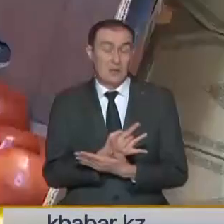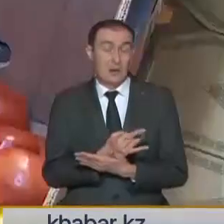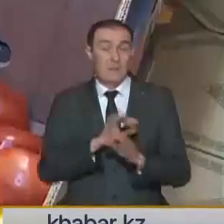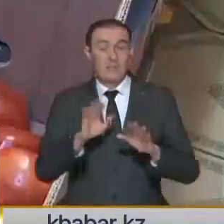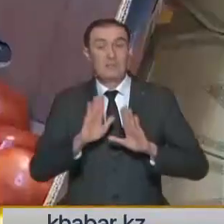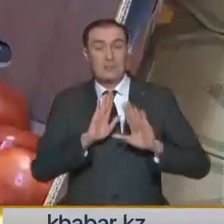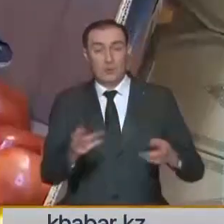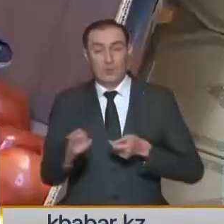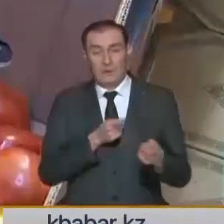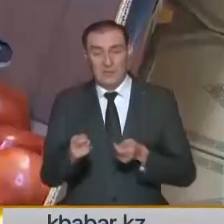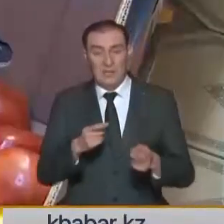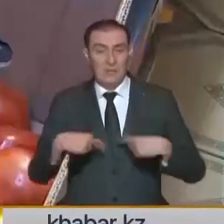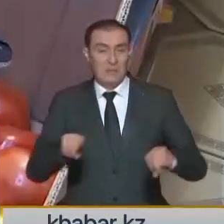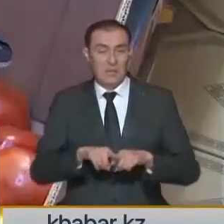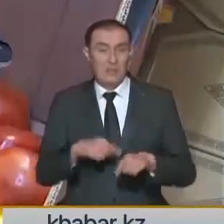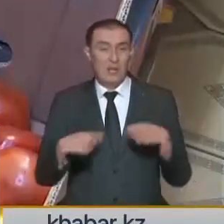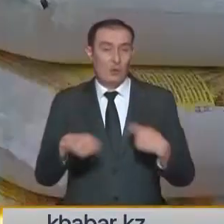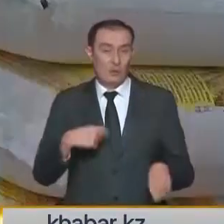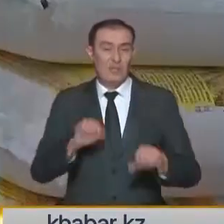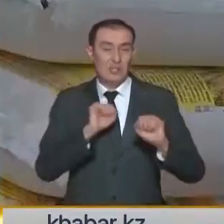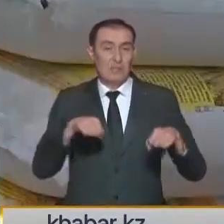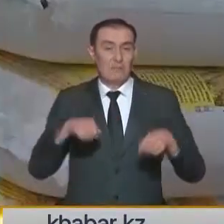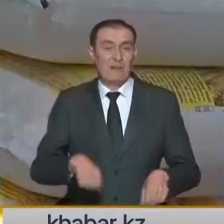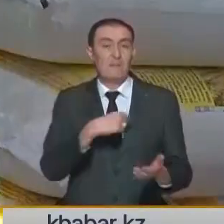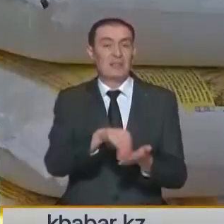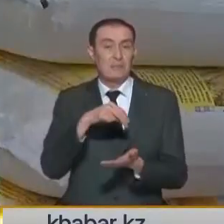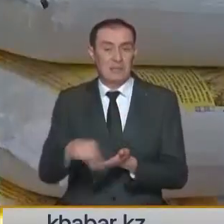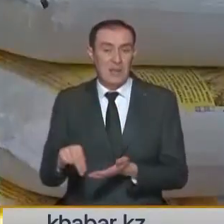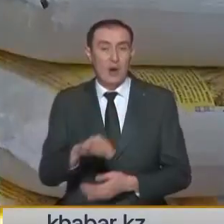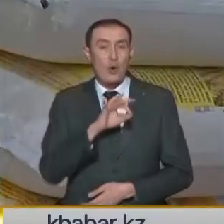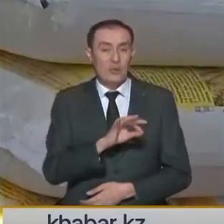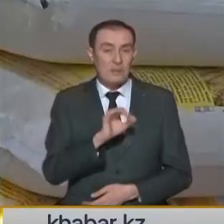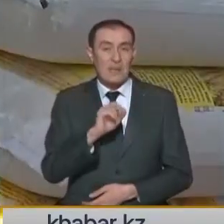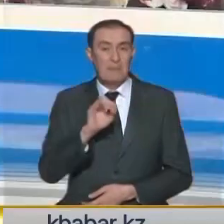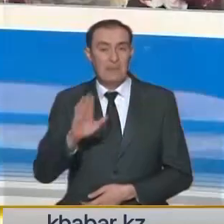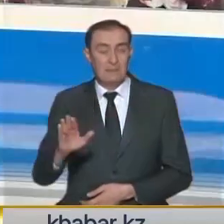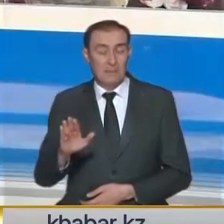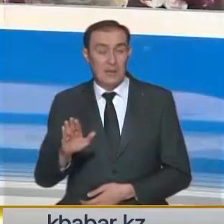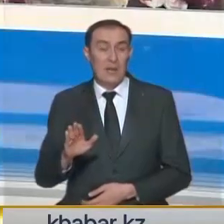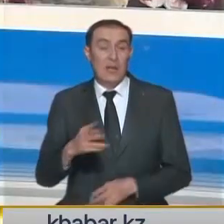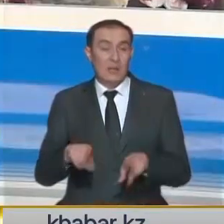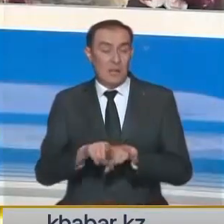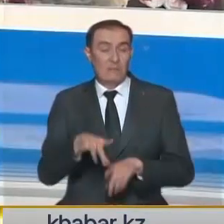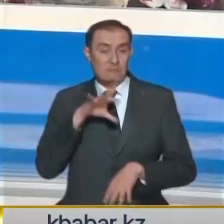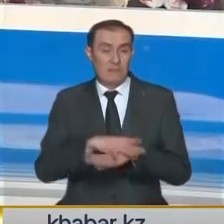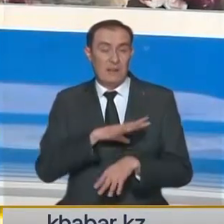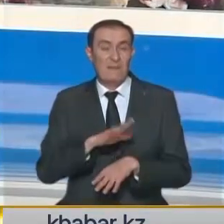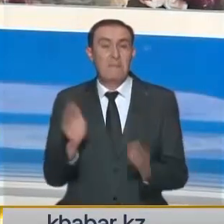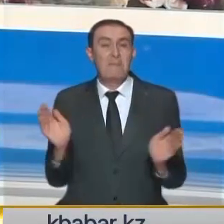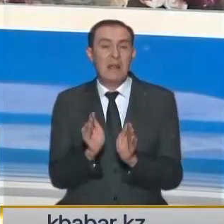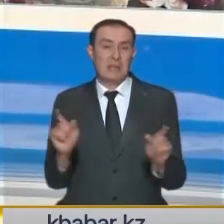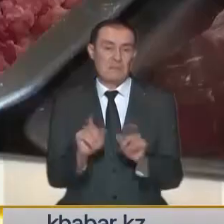словам заместителя руководителя Департамента торговли и защиты прав потребителей Оспана Абиева, делали так в основном в